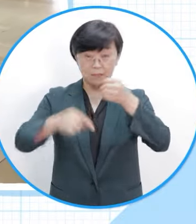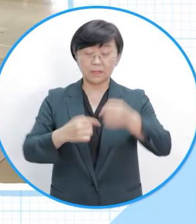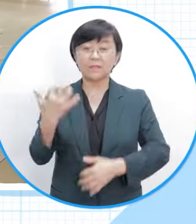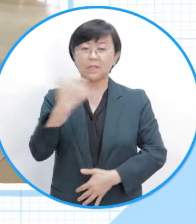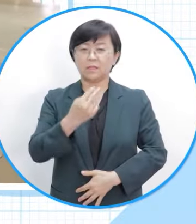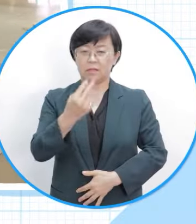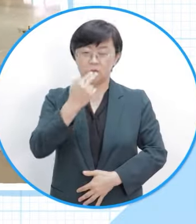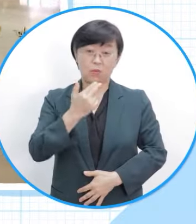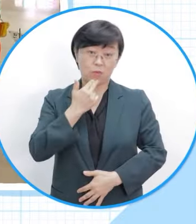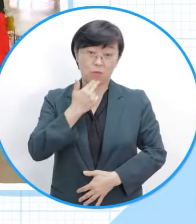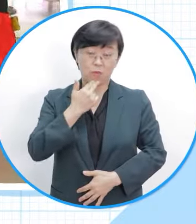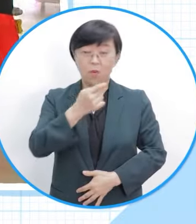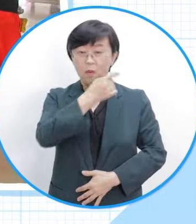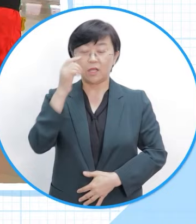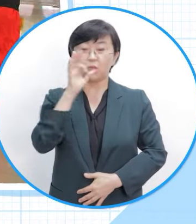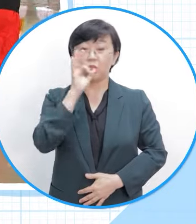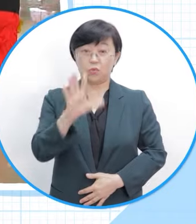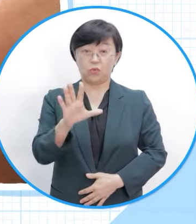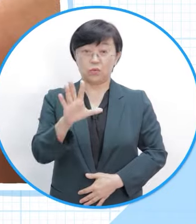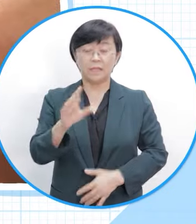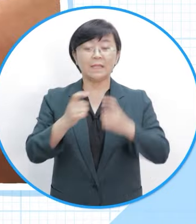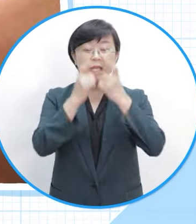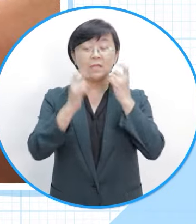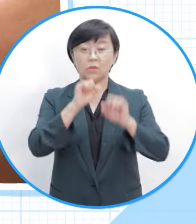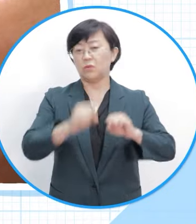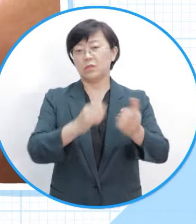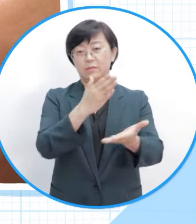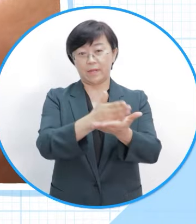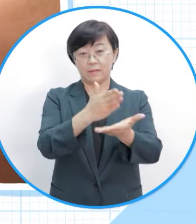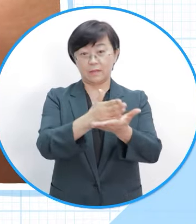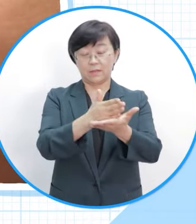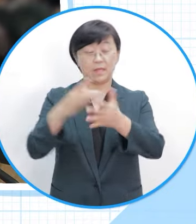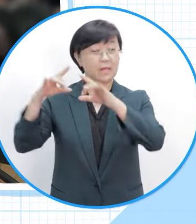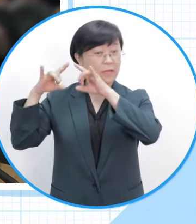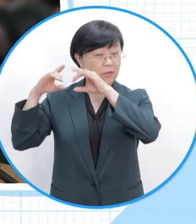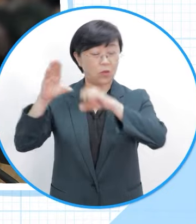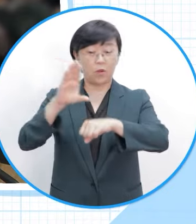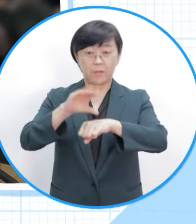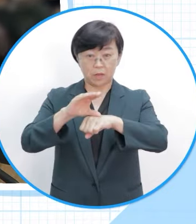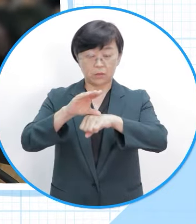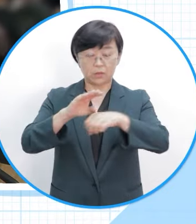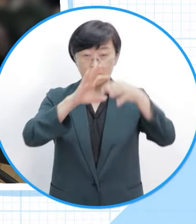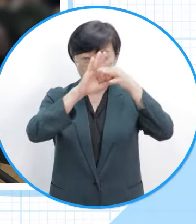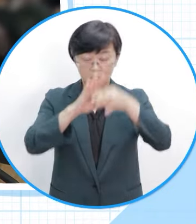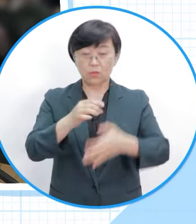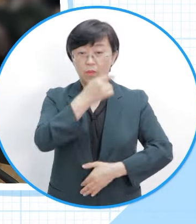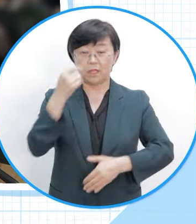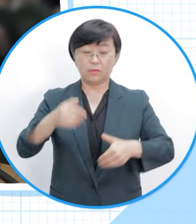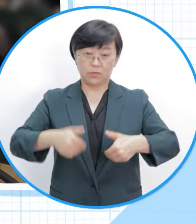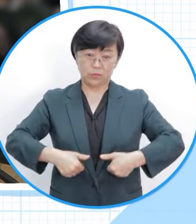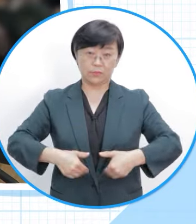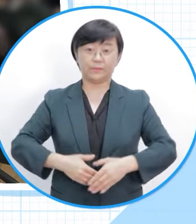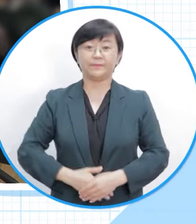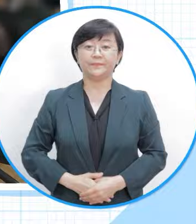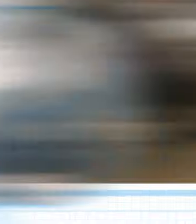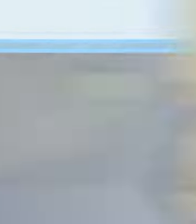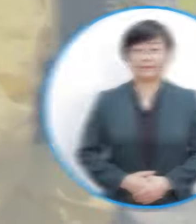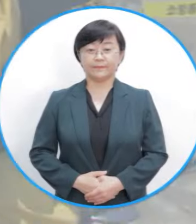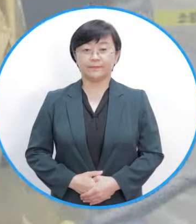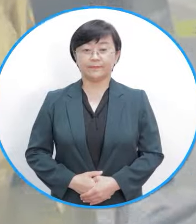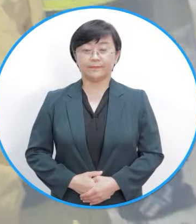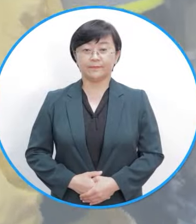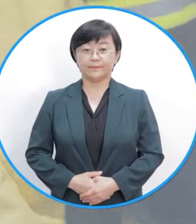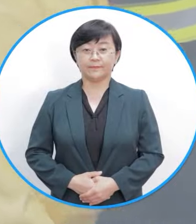방사능은 색과 냄새가 없어 확인이 어려우니 주관적 행동을 삼가고 라디오와 방송을 지속적으로 확인해 주세요.